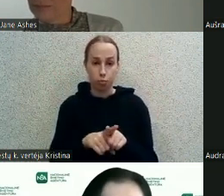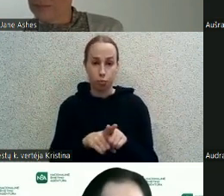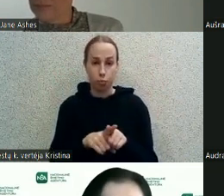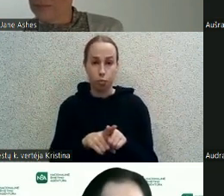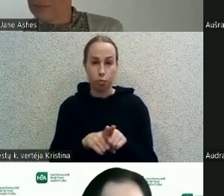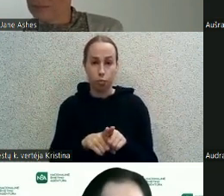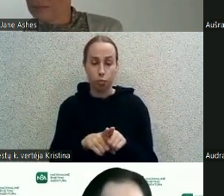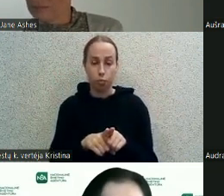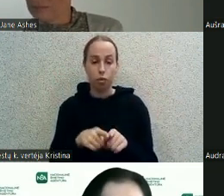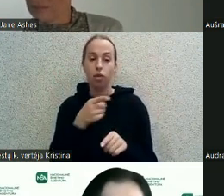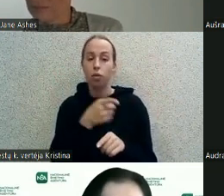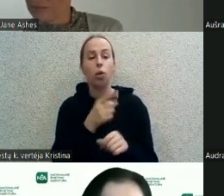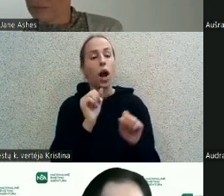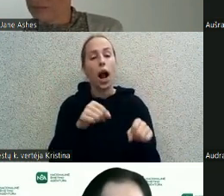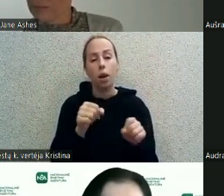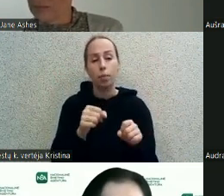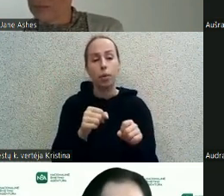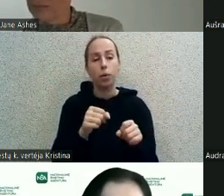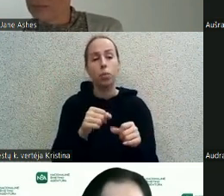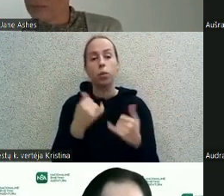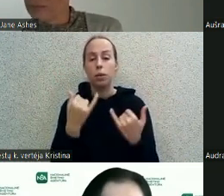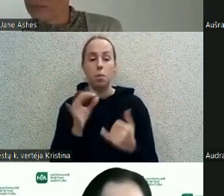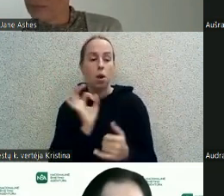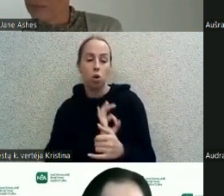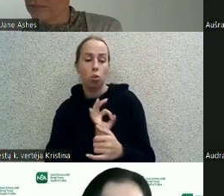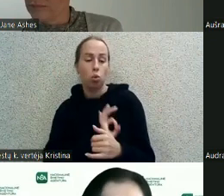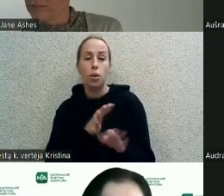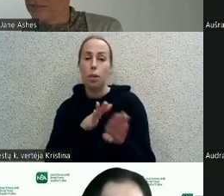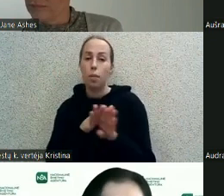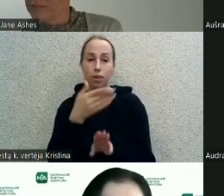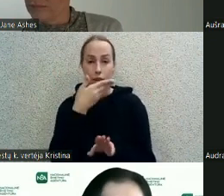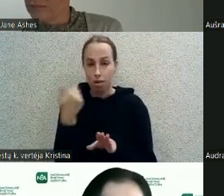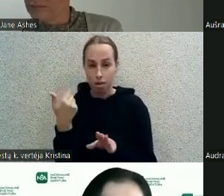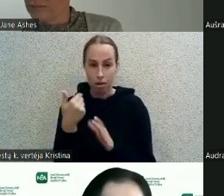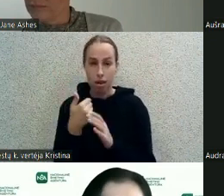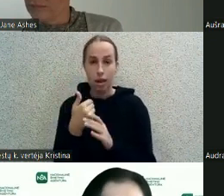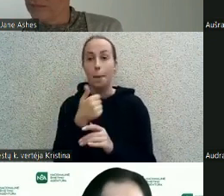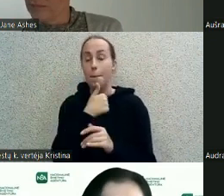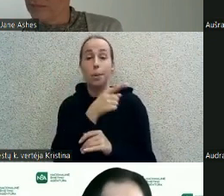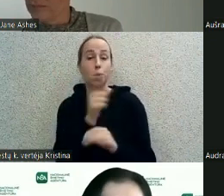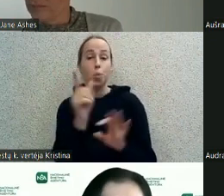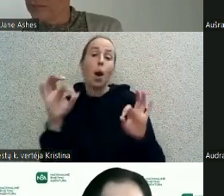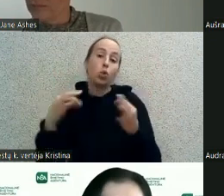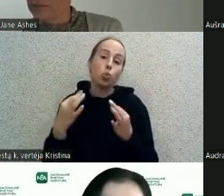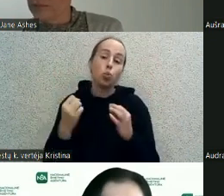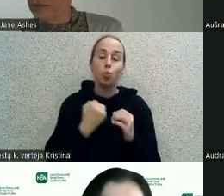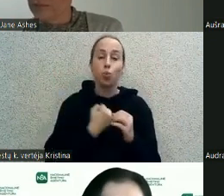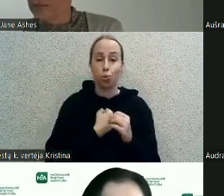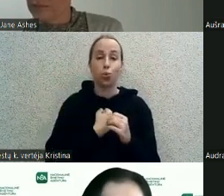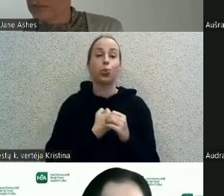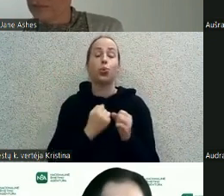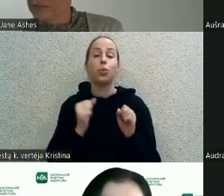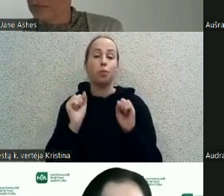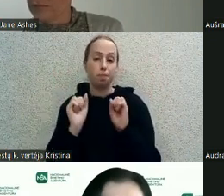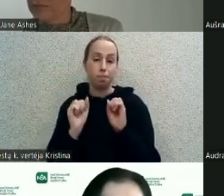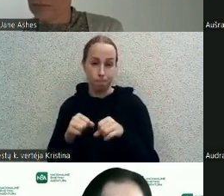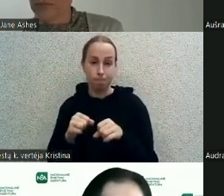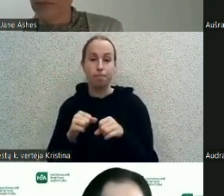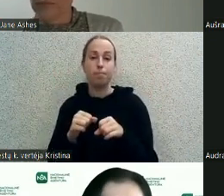to potencialo tikrai dar toli gražu neišnaudojame, bet jeigu turite kažkokių pasiūlymų, kaip tai padaryti, būtų